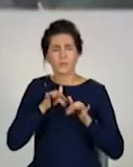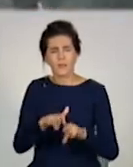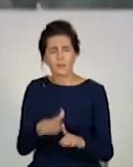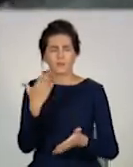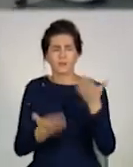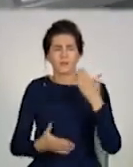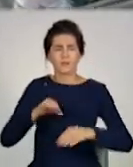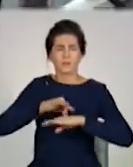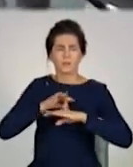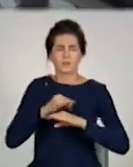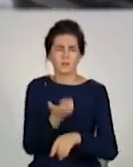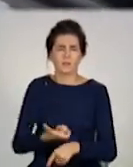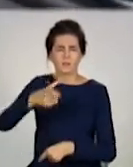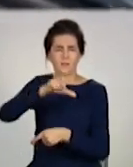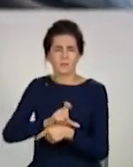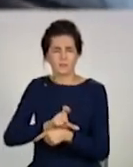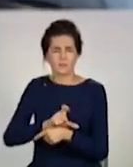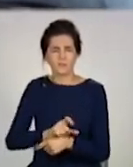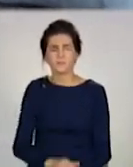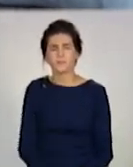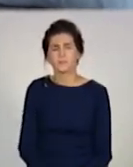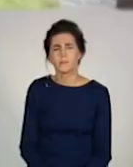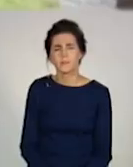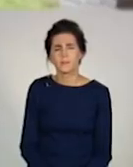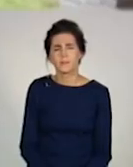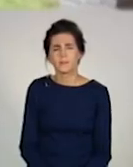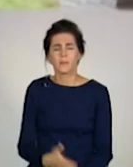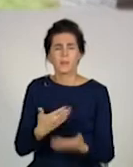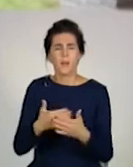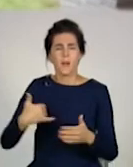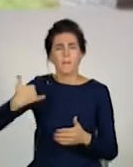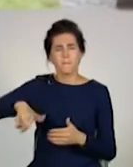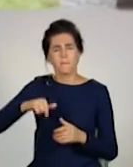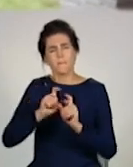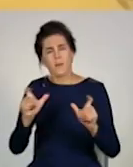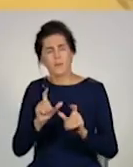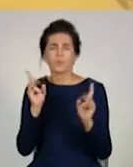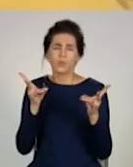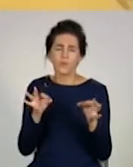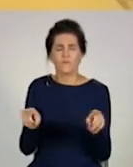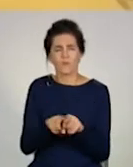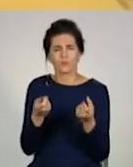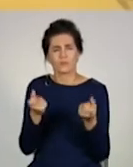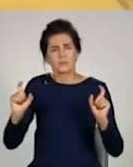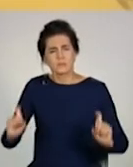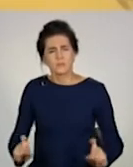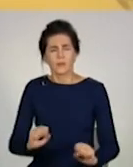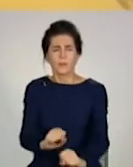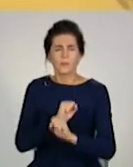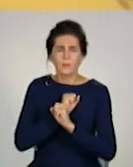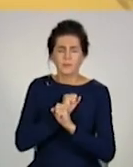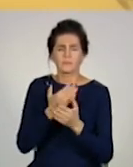фізичного навантаження. Не пакеты с магазина носить, а хотя бы иногда приседать, подтягиваться, дышать. Делать